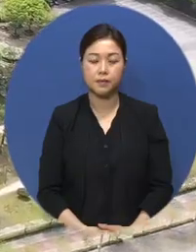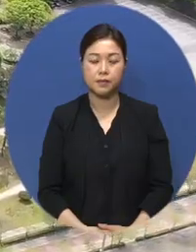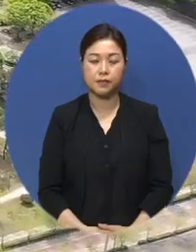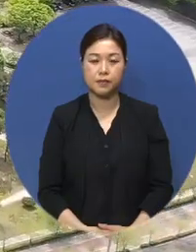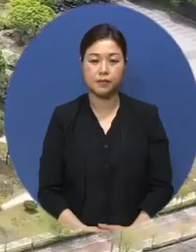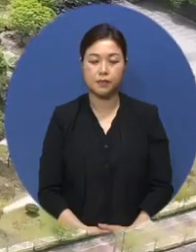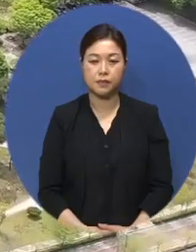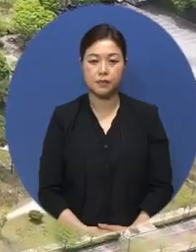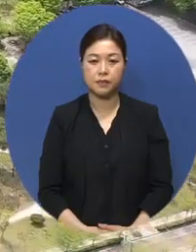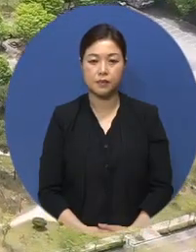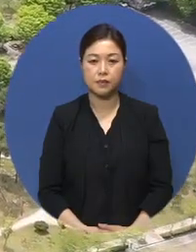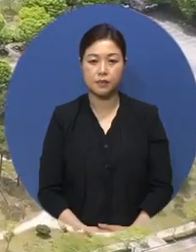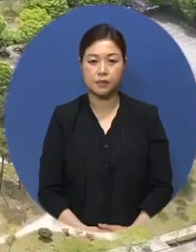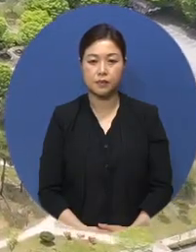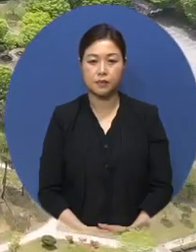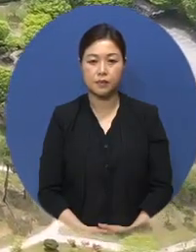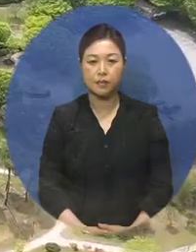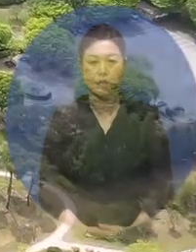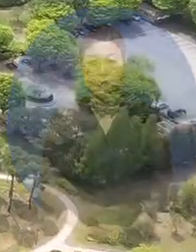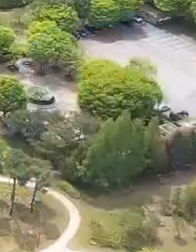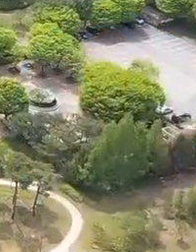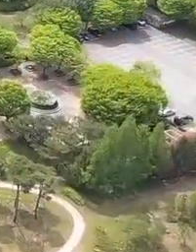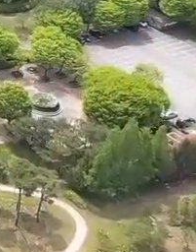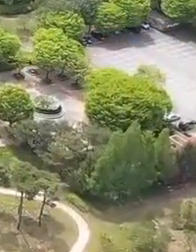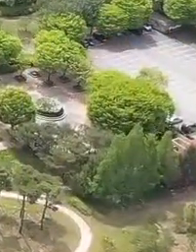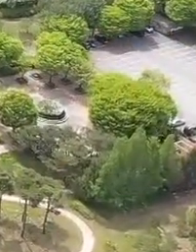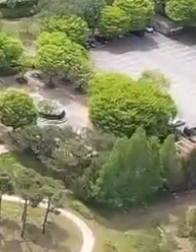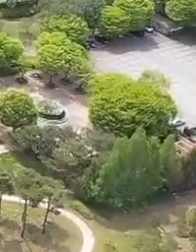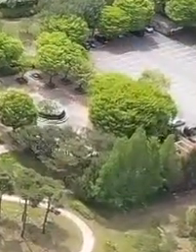지금까지 복지TV 전북방송 최정원이었습니다.